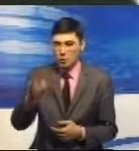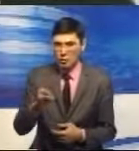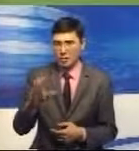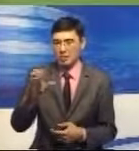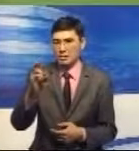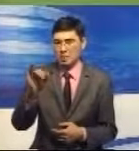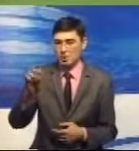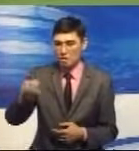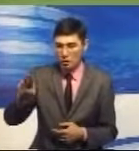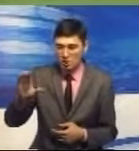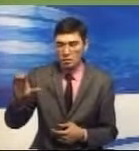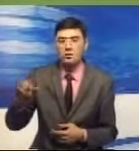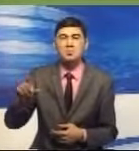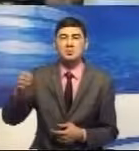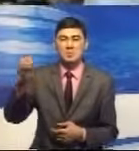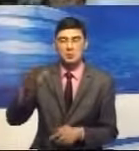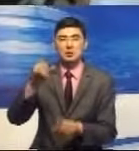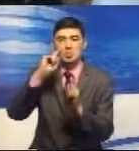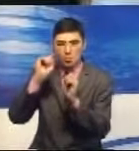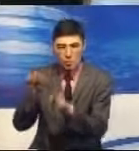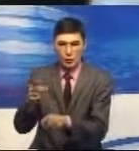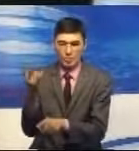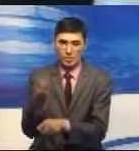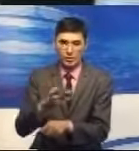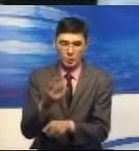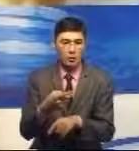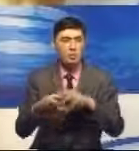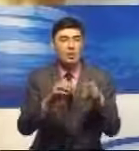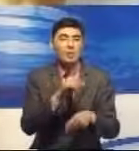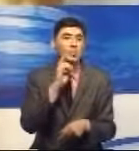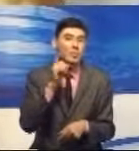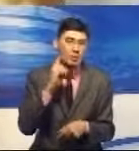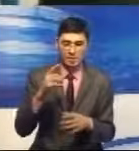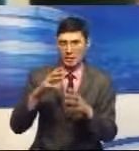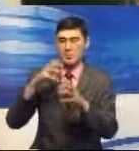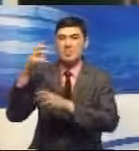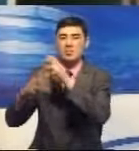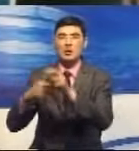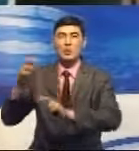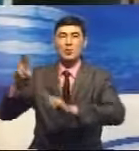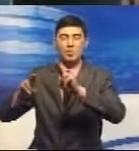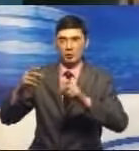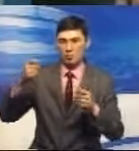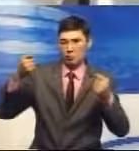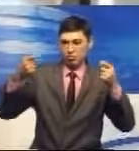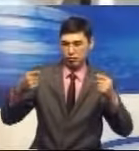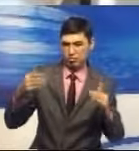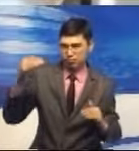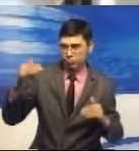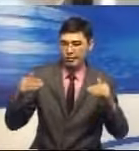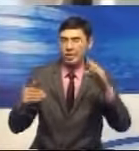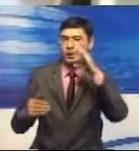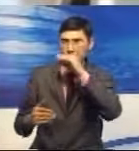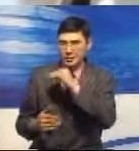ерекше мәртебе беру қажет. Осы арқылы жас мамандар бәсекеге қабілеттіктерін әлемдік стандарттар деңгейіне дейін жоғарылата алады.